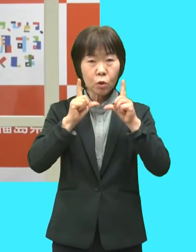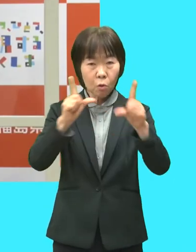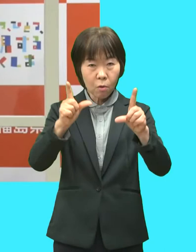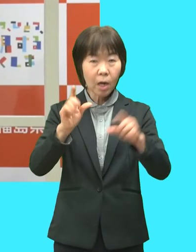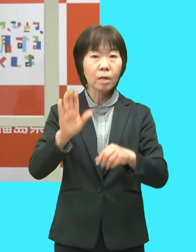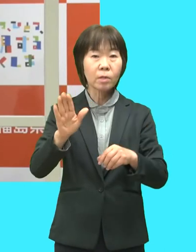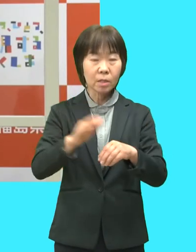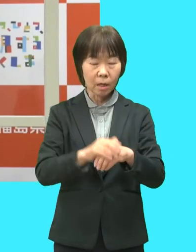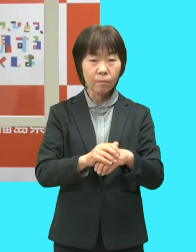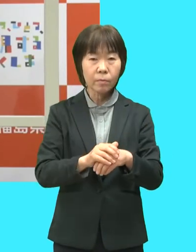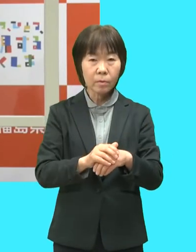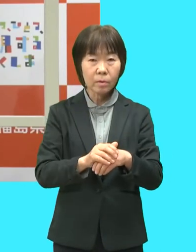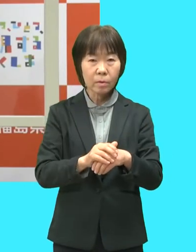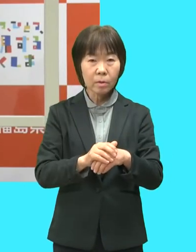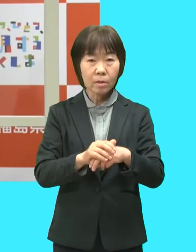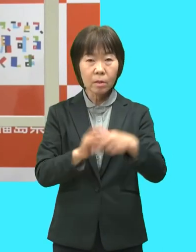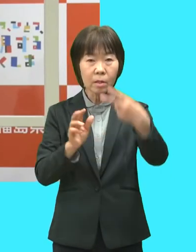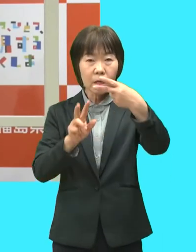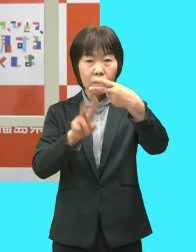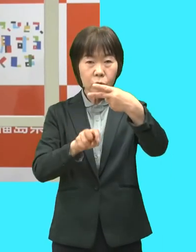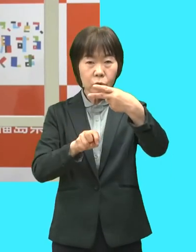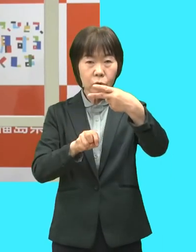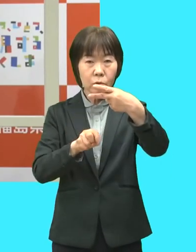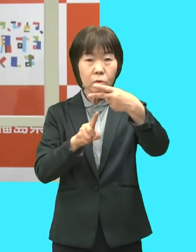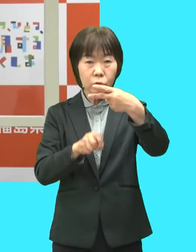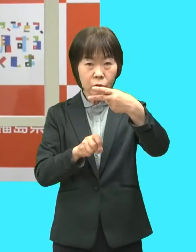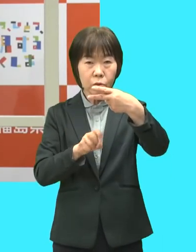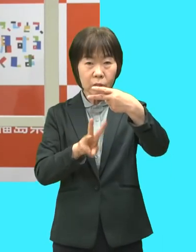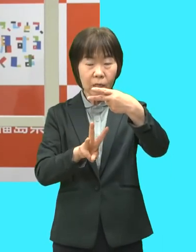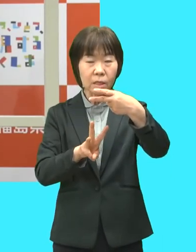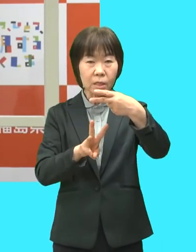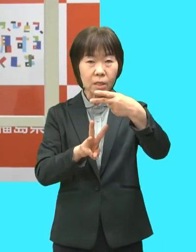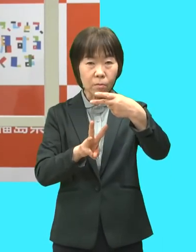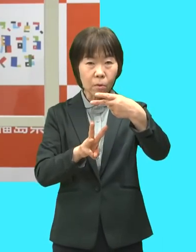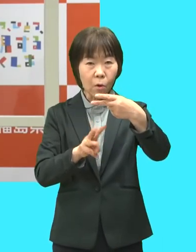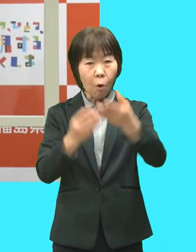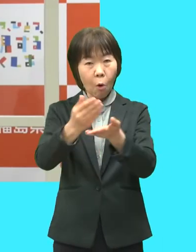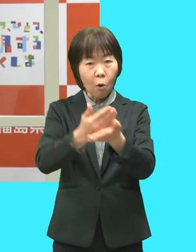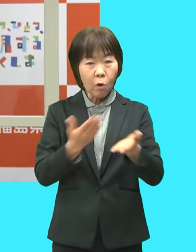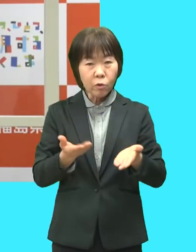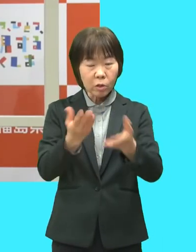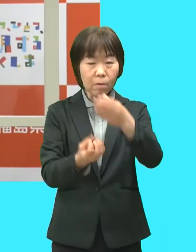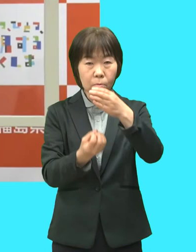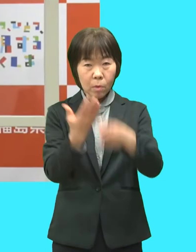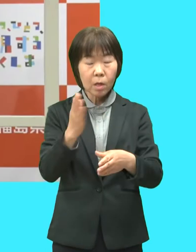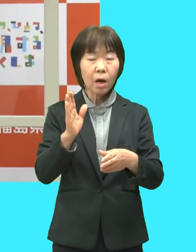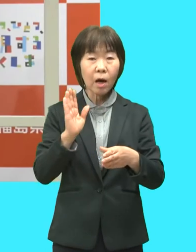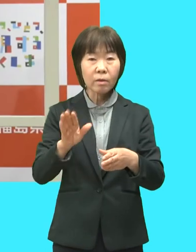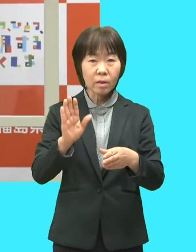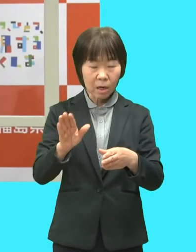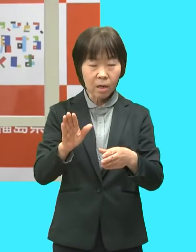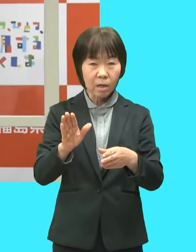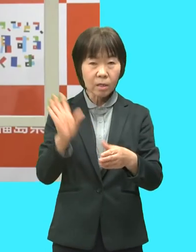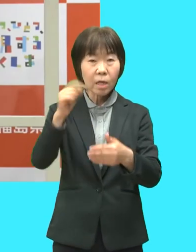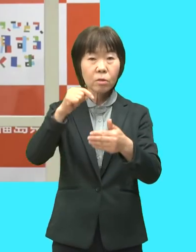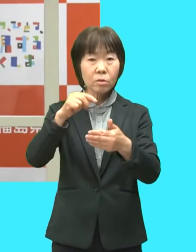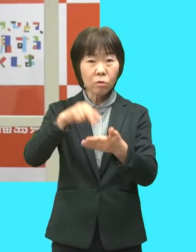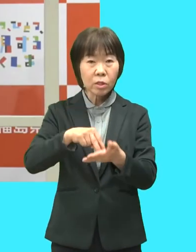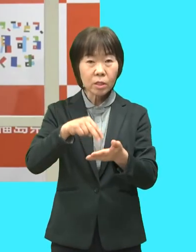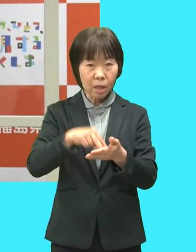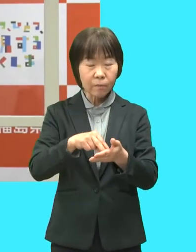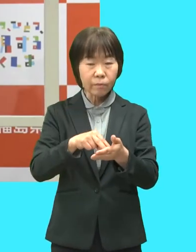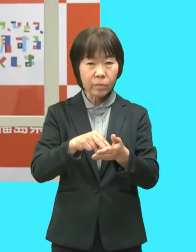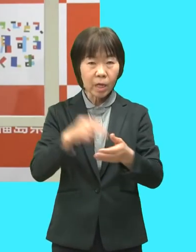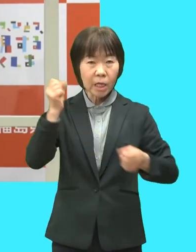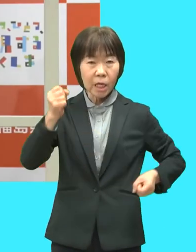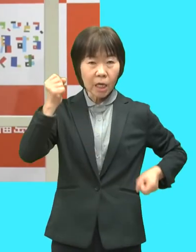。で、先月13日にも東日本大震災の余震があったところなんですけれども、福島県として今週に聖